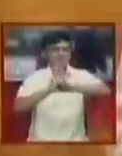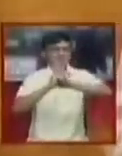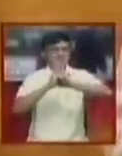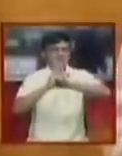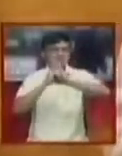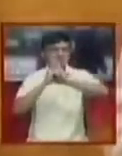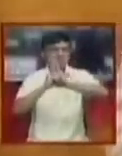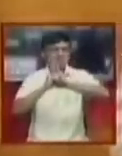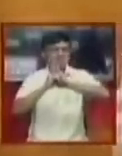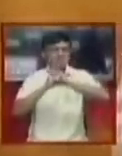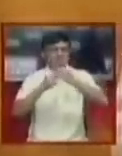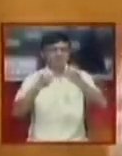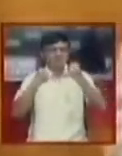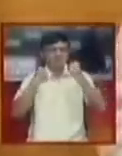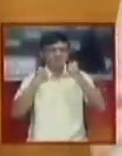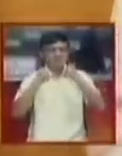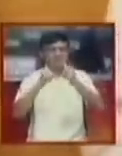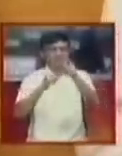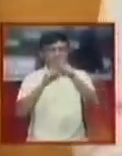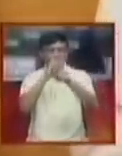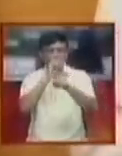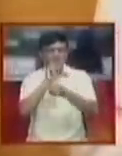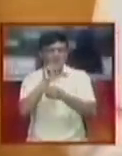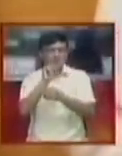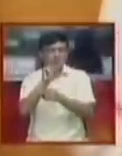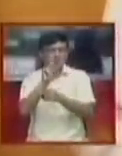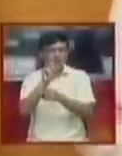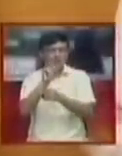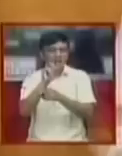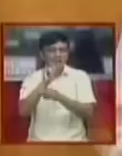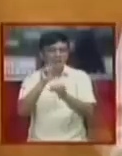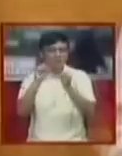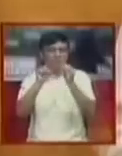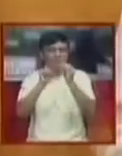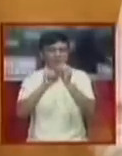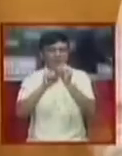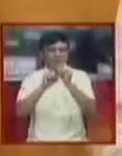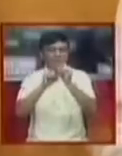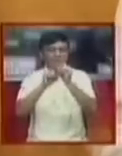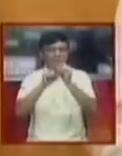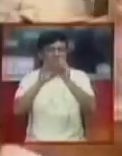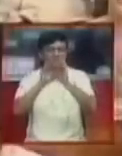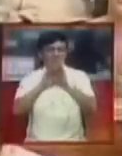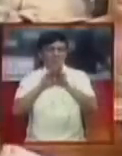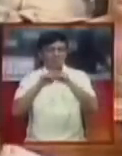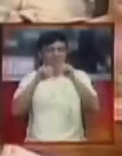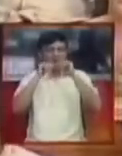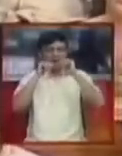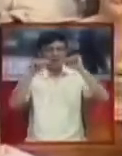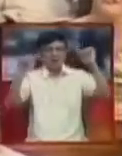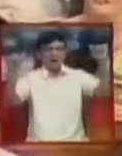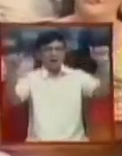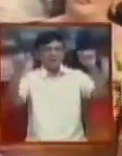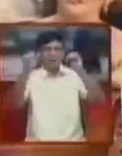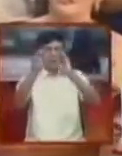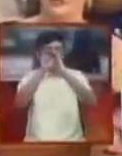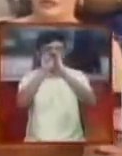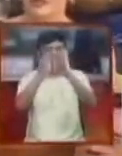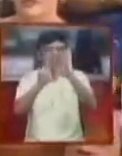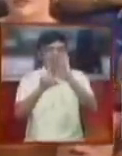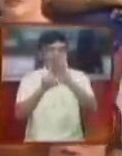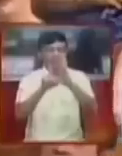makapangyarihan. 12 taong gulang po ako nang indineklara ang batas militar. Bumaliktad ang aming